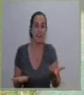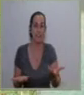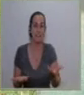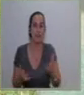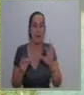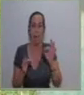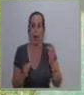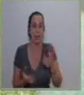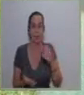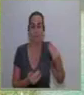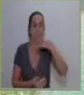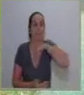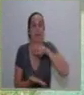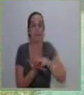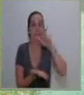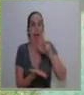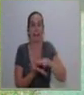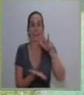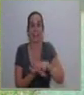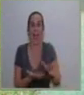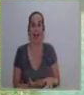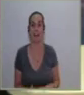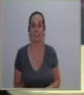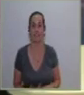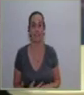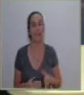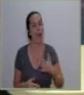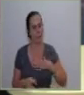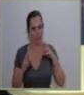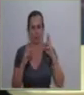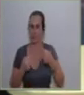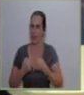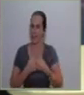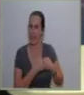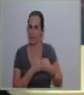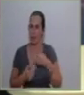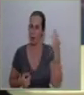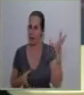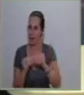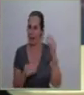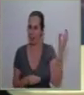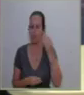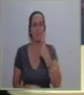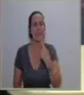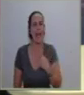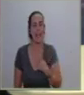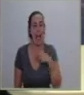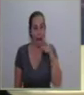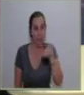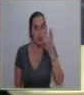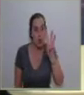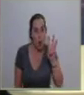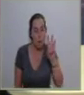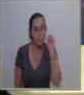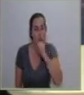לי צפרדע על הגרון. שלום. אוי, יוני, אני רואה טוב, אני מקווה שתתמודדי עם היתושים, ותגידי לנו... את שלומית